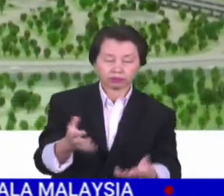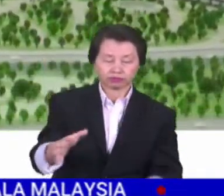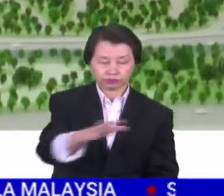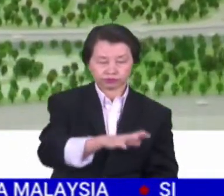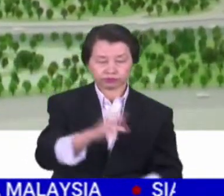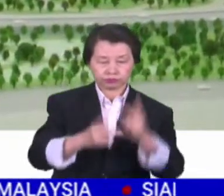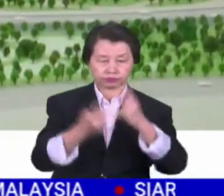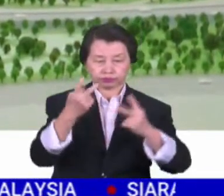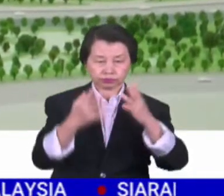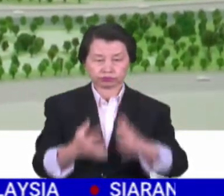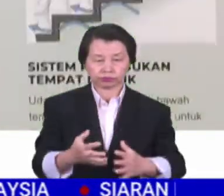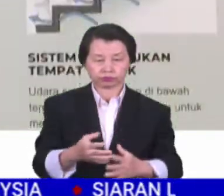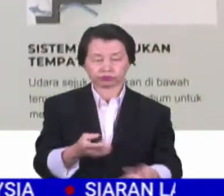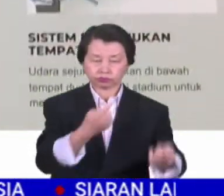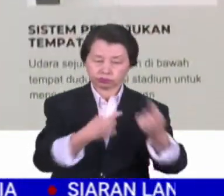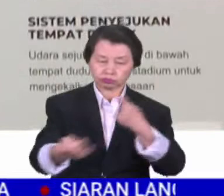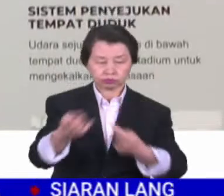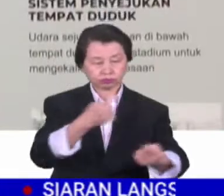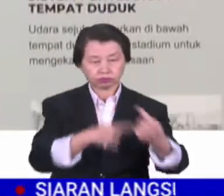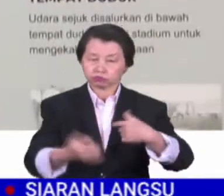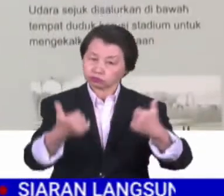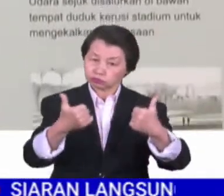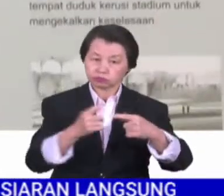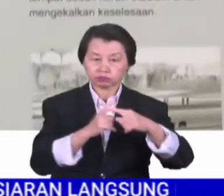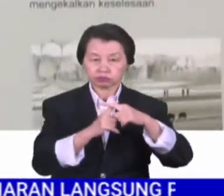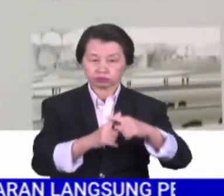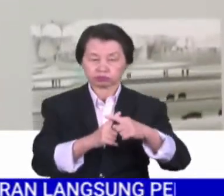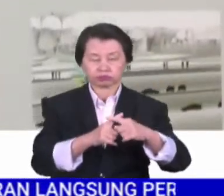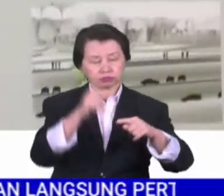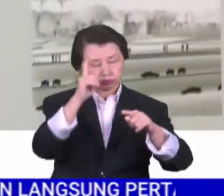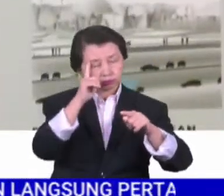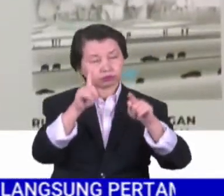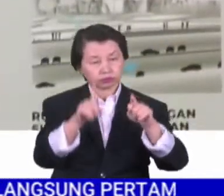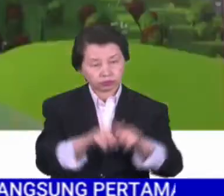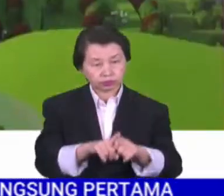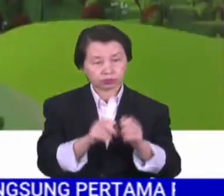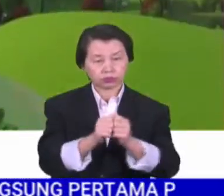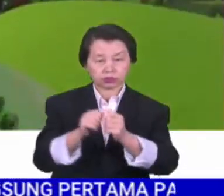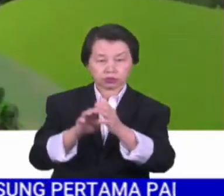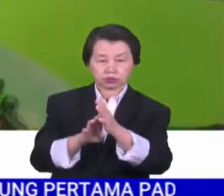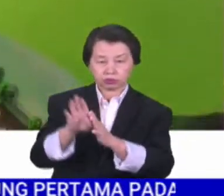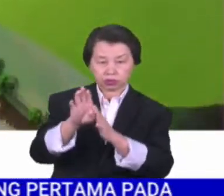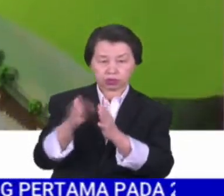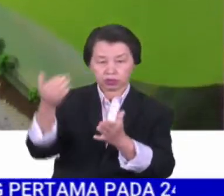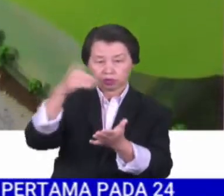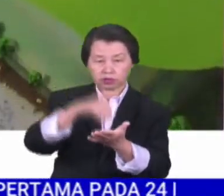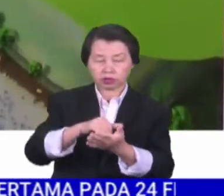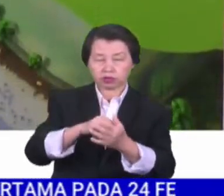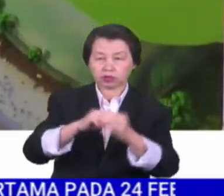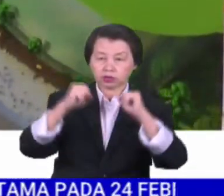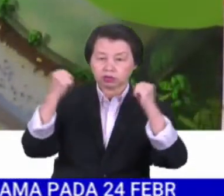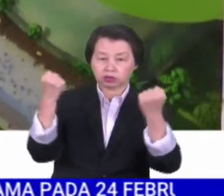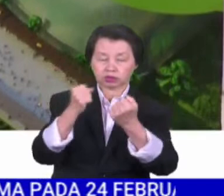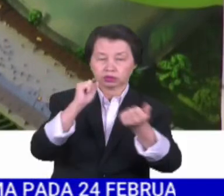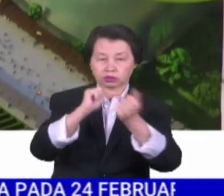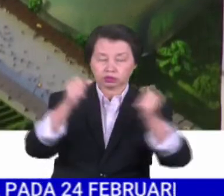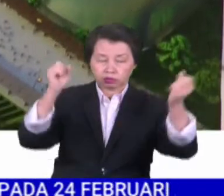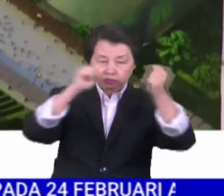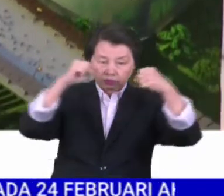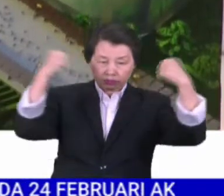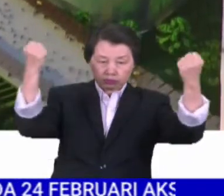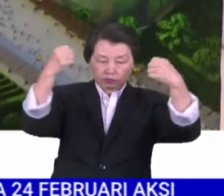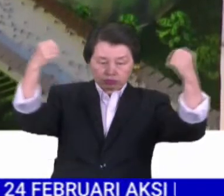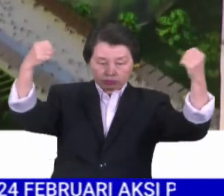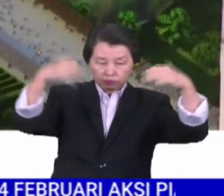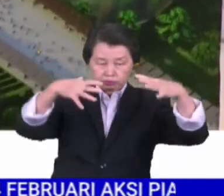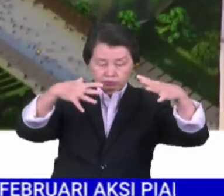Rata-rata pengunjung memberi maklum balas positif dan bersetuju dengan pembangunan semula kompleks sukan itu. Pelan